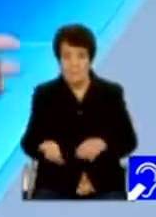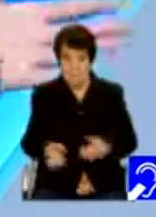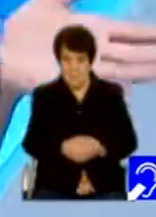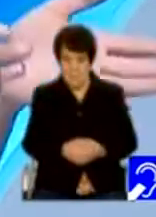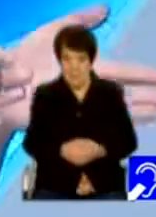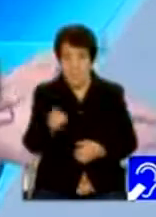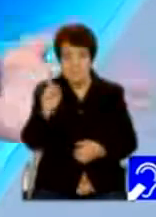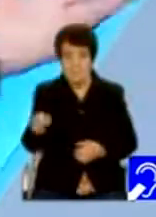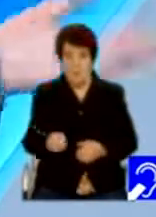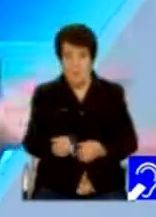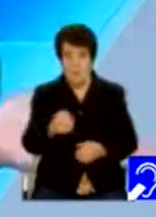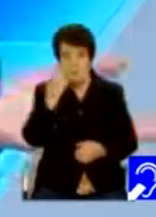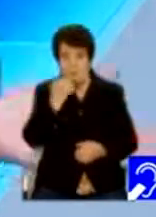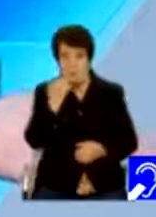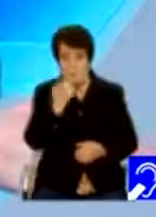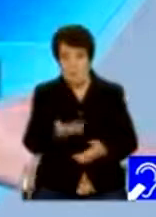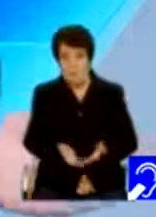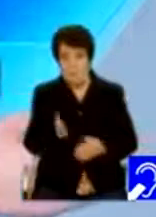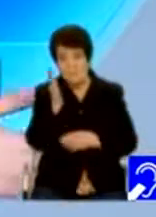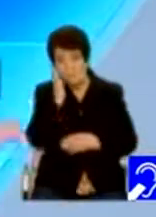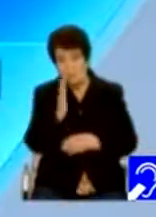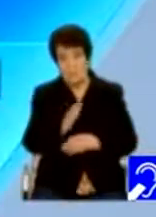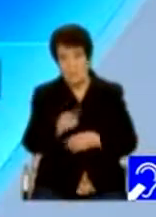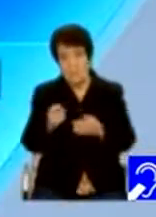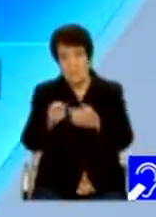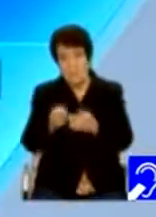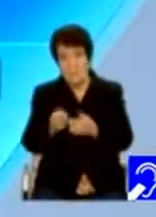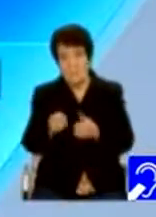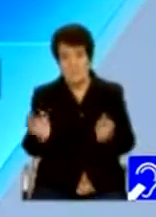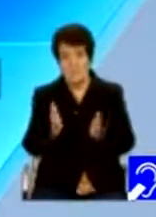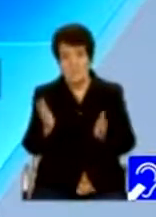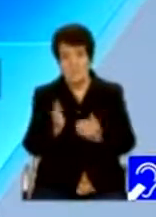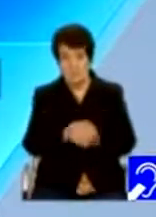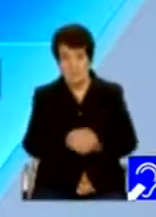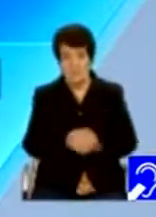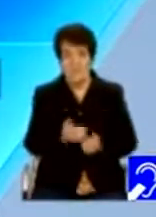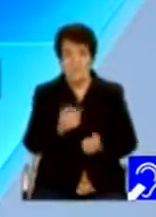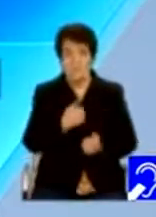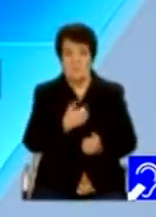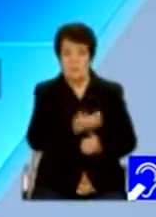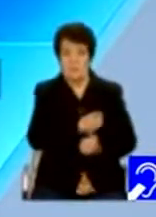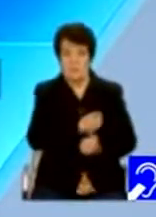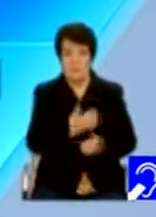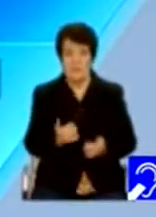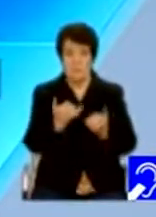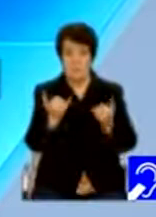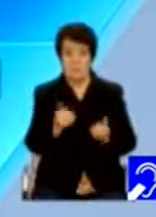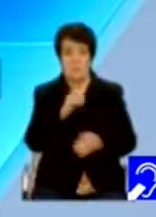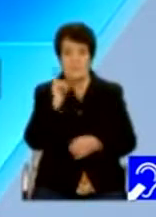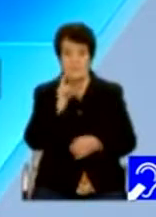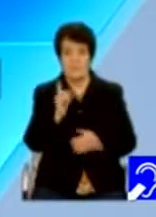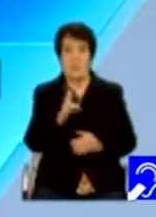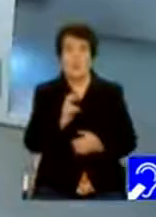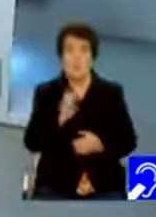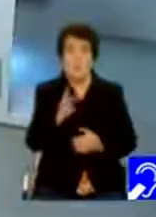și acolo, cum zice bătrâna, dorm pe un colț de pernă. Corect. Trebuie să le asigurăm tinerilor. Nu mai avem timp să mai spuneți și